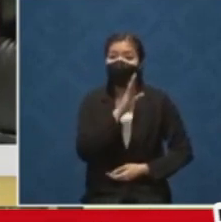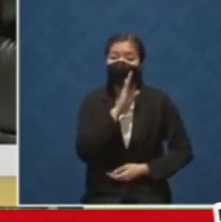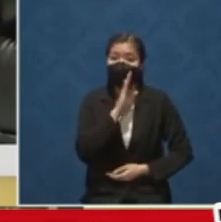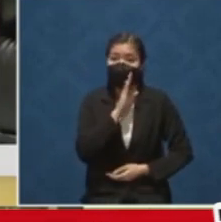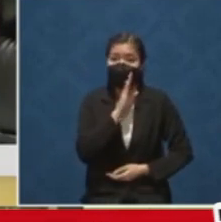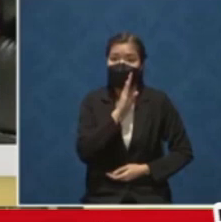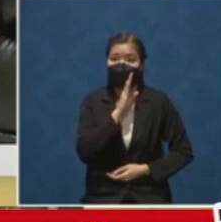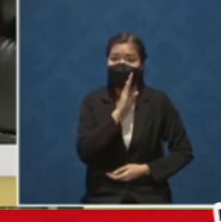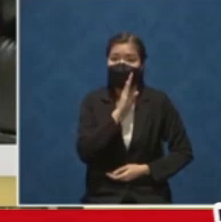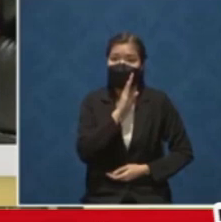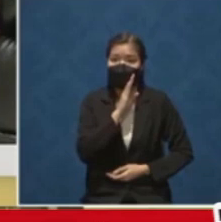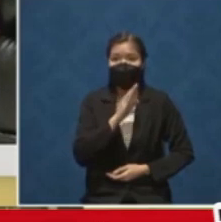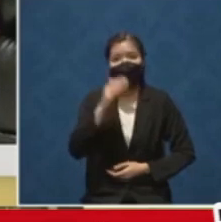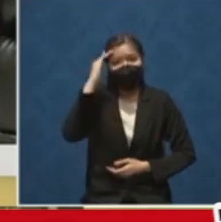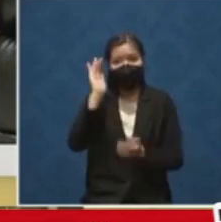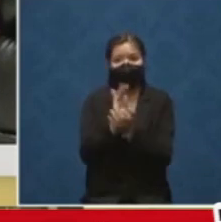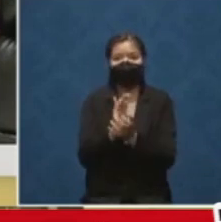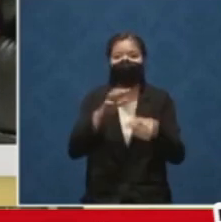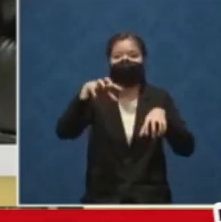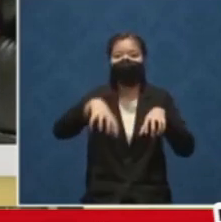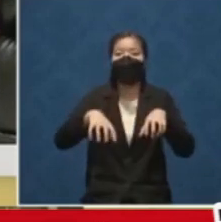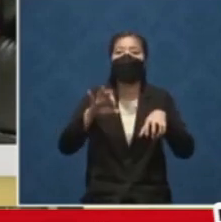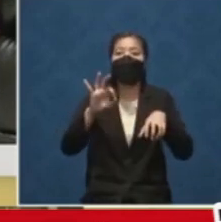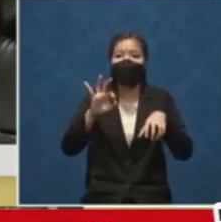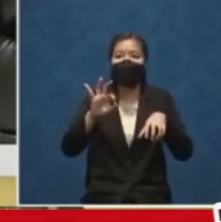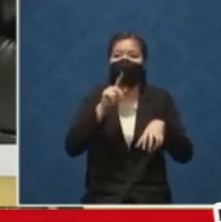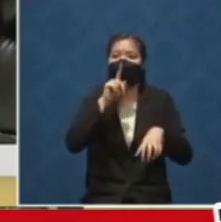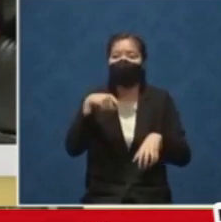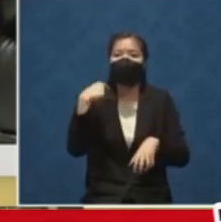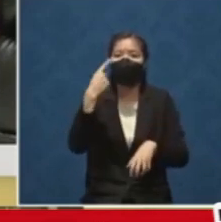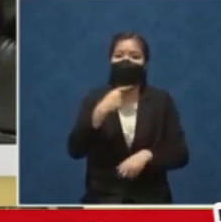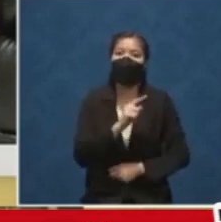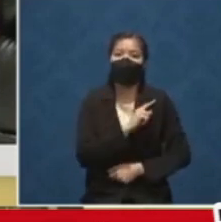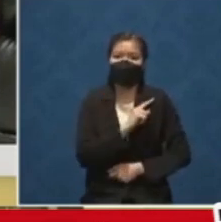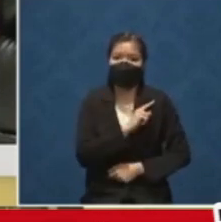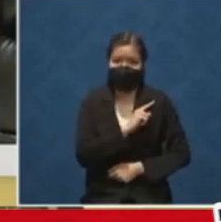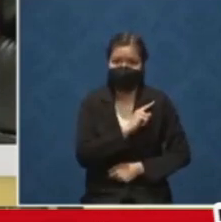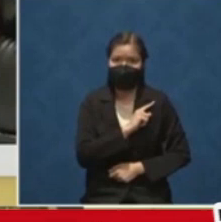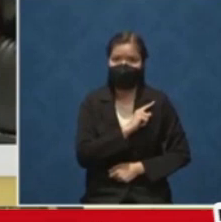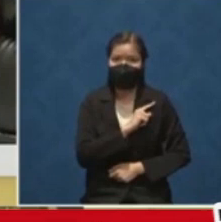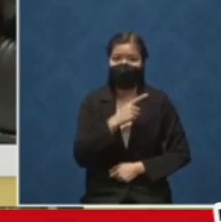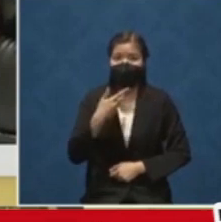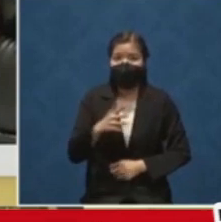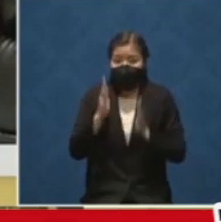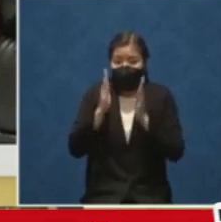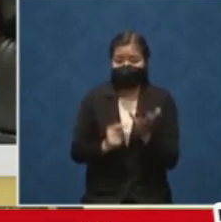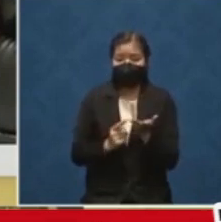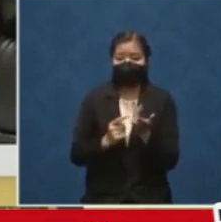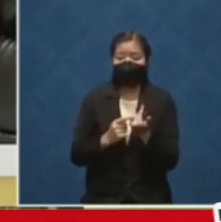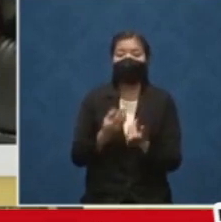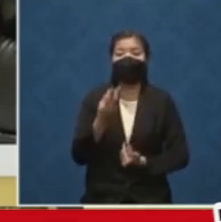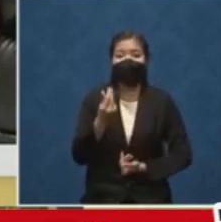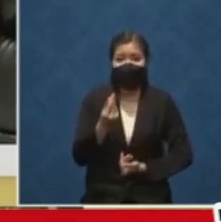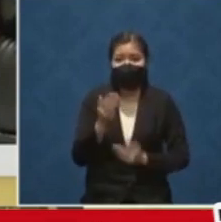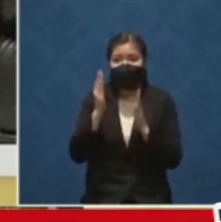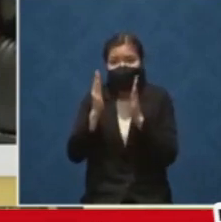กณรณีเกิดเหตุที่ภาคเก้ามีใครบ้างที่เกี่วคล้องที่รับผดชอบแล้วมีจำนวนเท